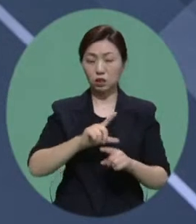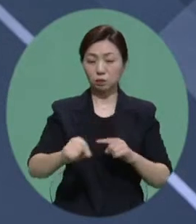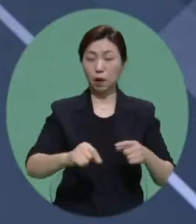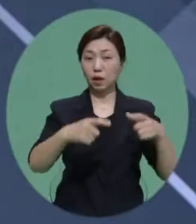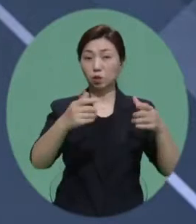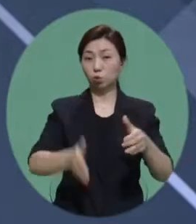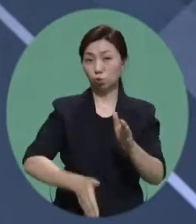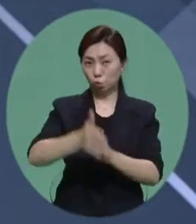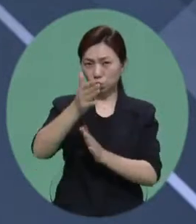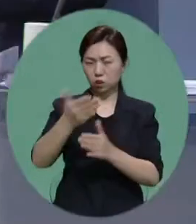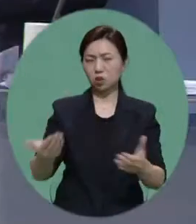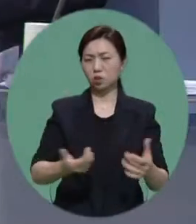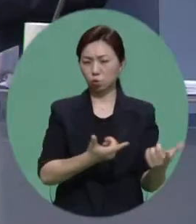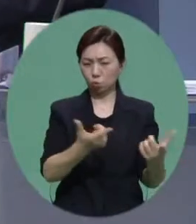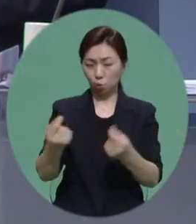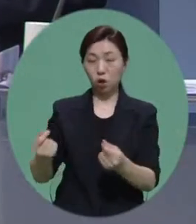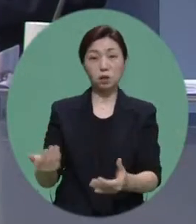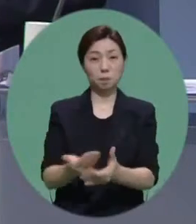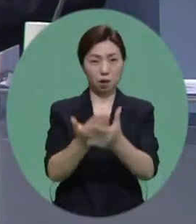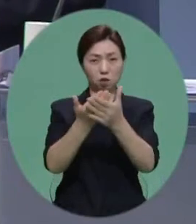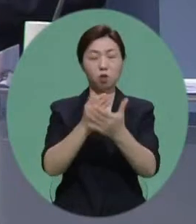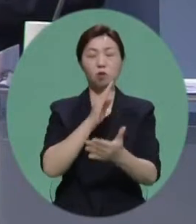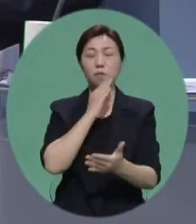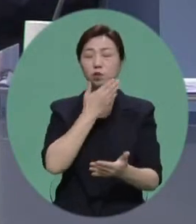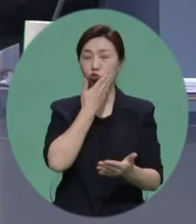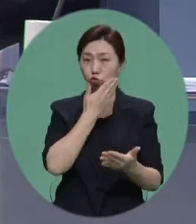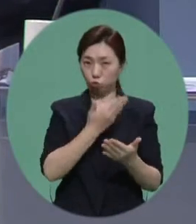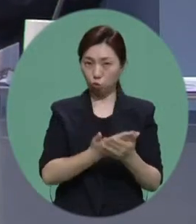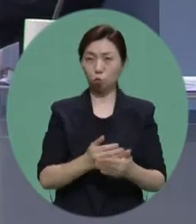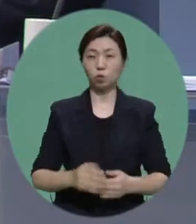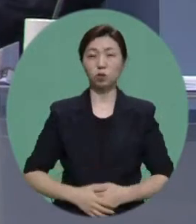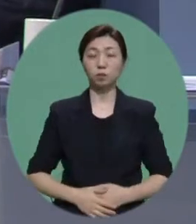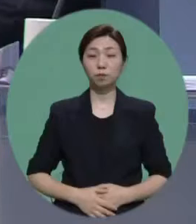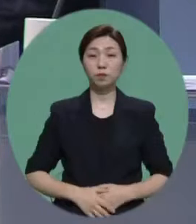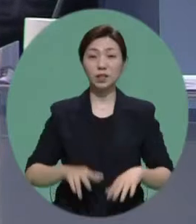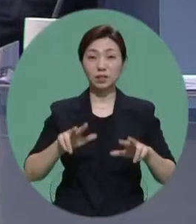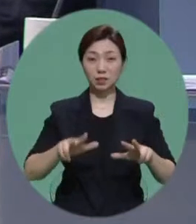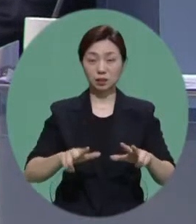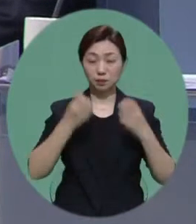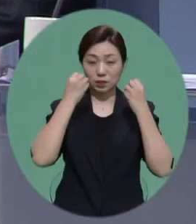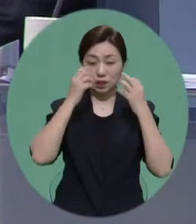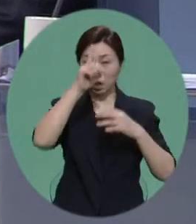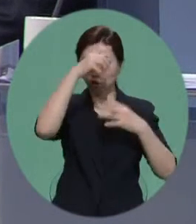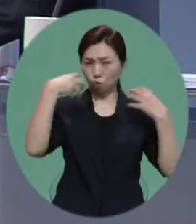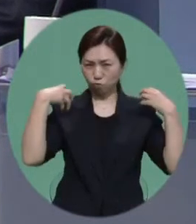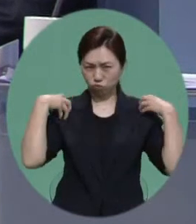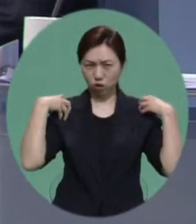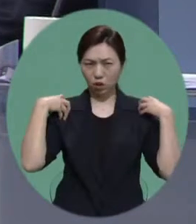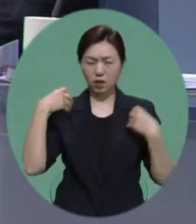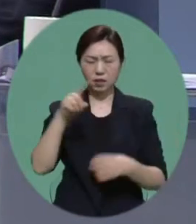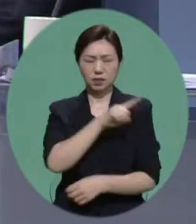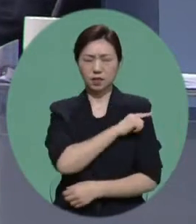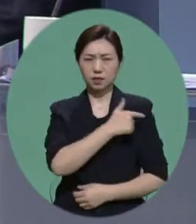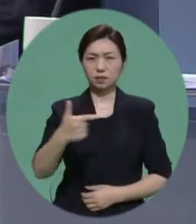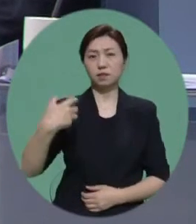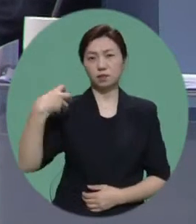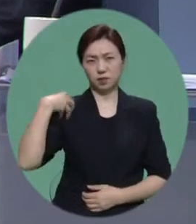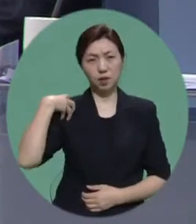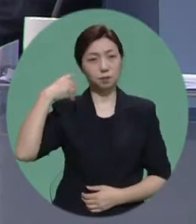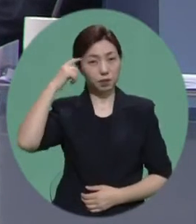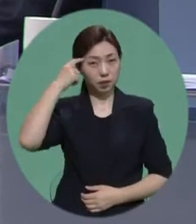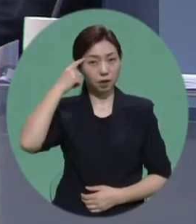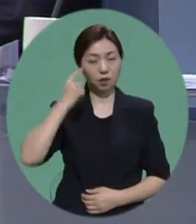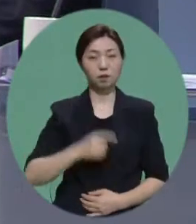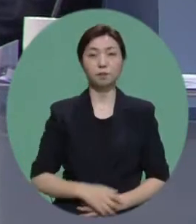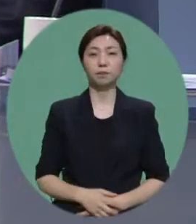두 가지가 이번 정부에서 의 정말 시대정신 이다 저는 그렇게까지 생각하고 있습니다 근데